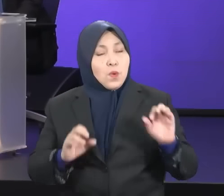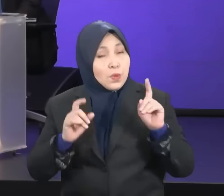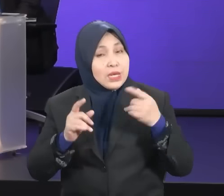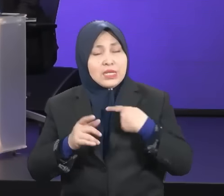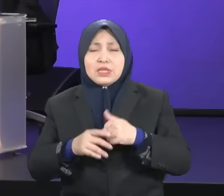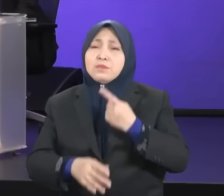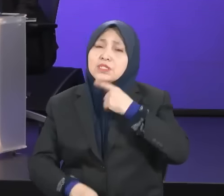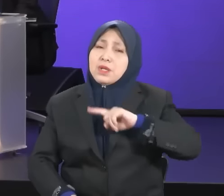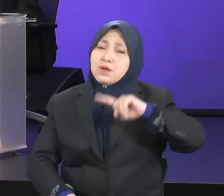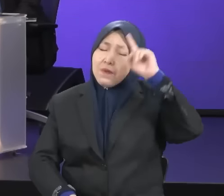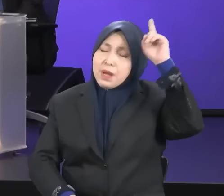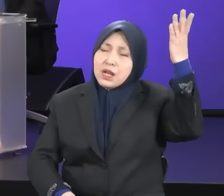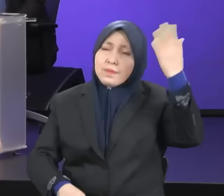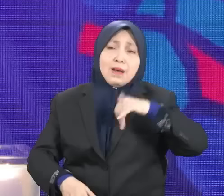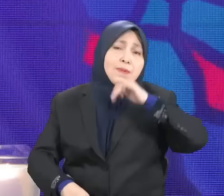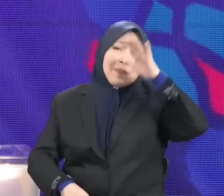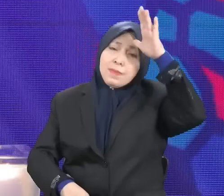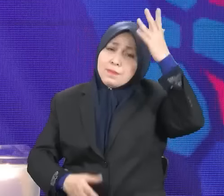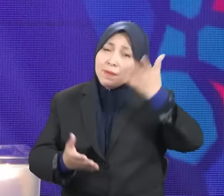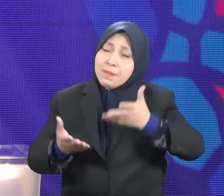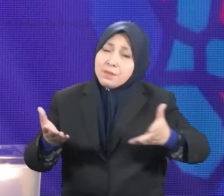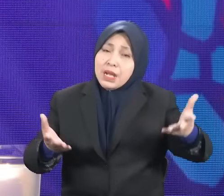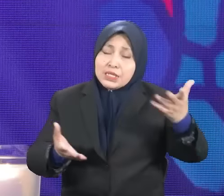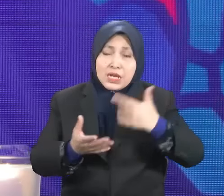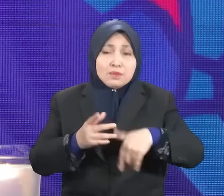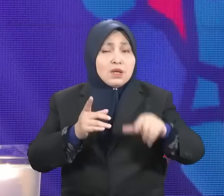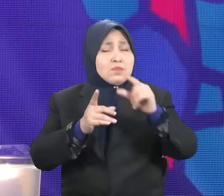perempuan ibu-ibu sahabat